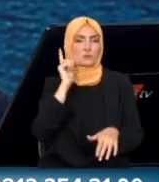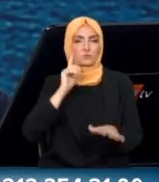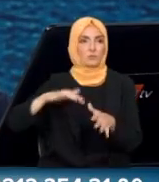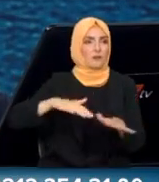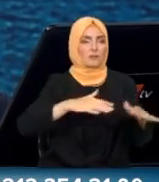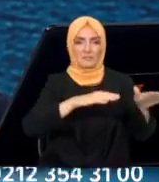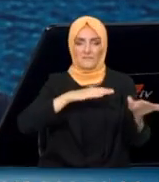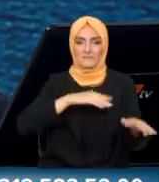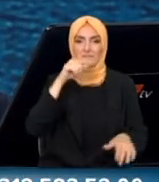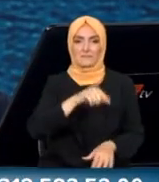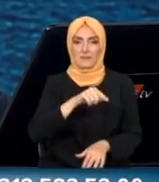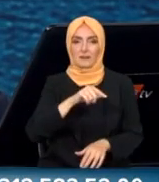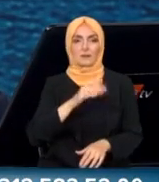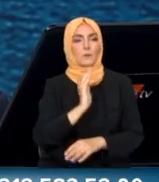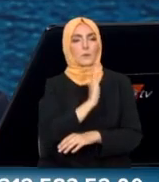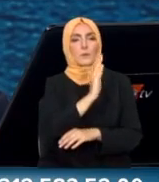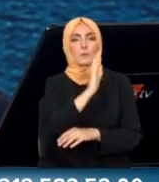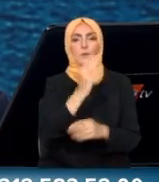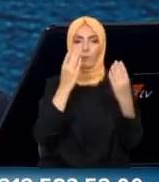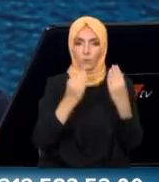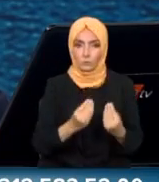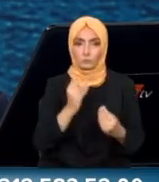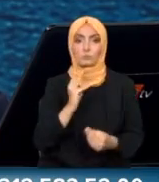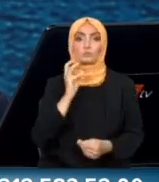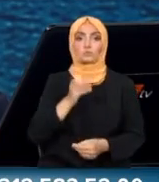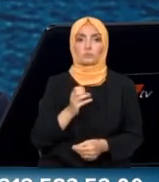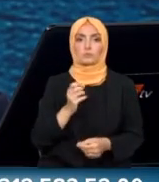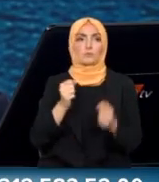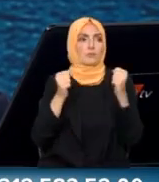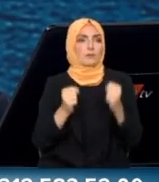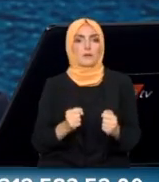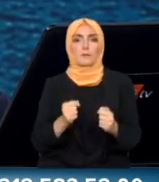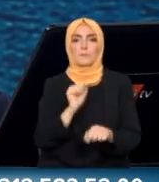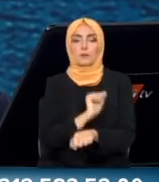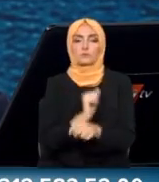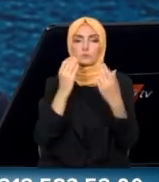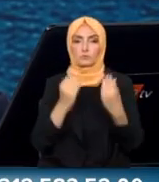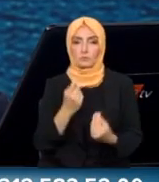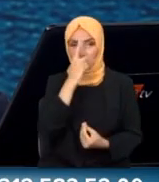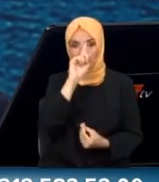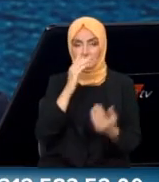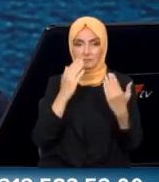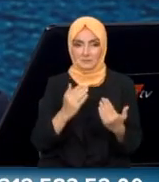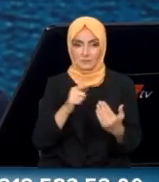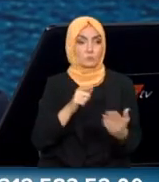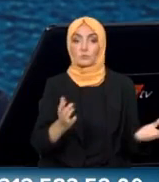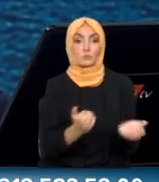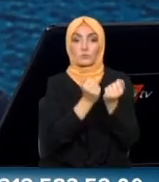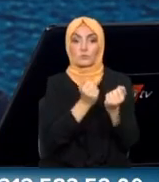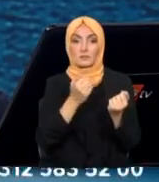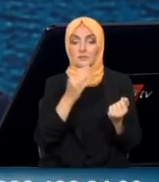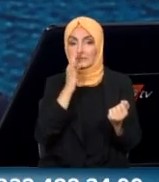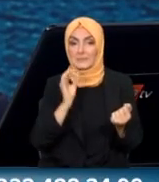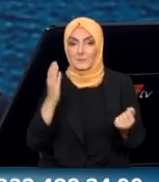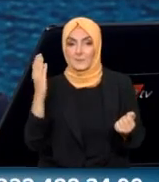ortasında yapayalnız halde buldu. Tam 3 gün teknede mahsur kaldı. Talihsiz balıkçıyı kurtaransa Bandırma Yenikapı seferini